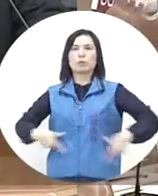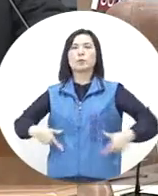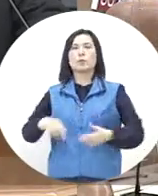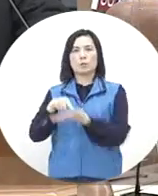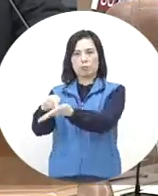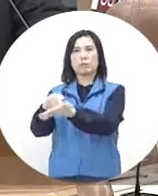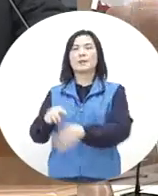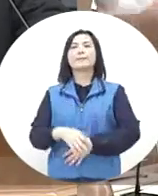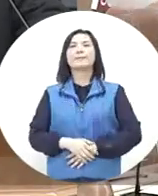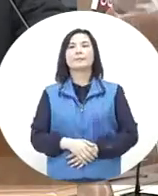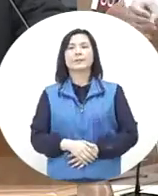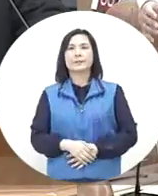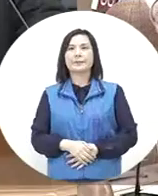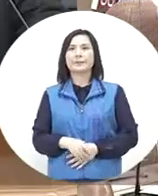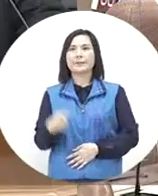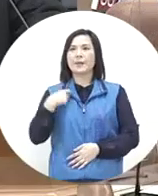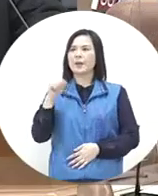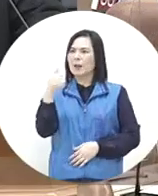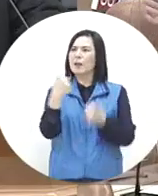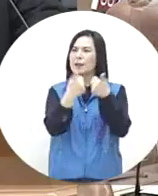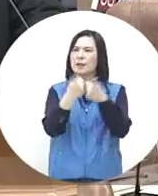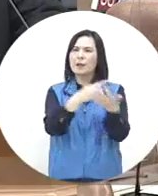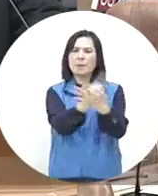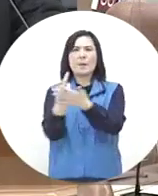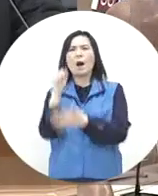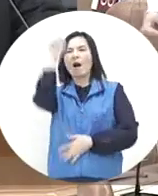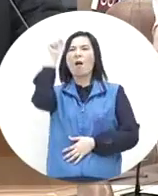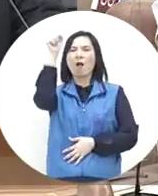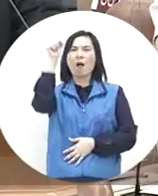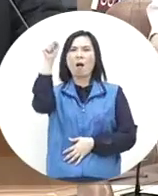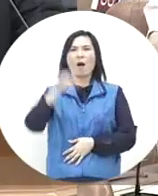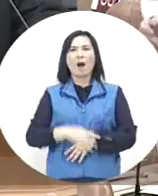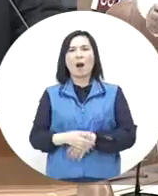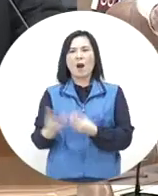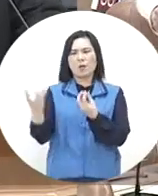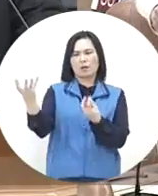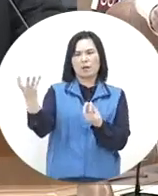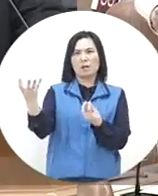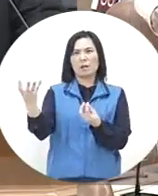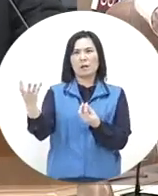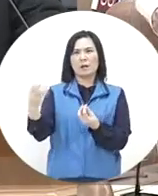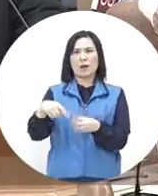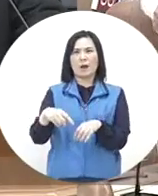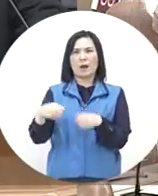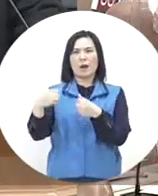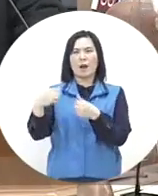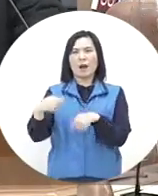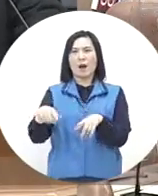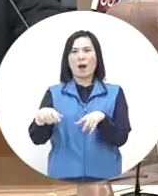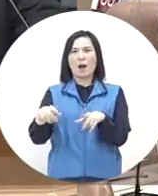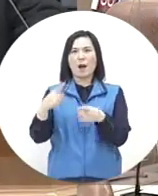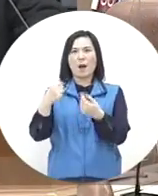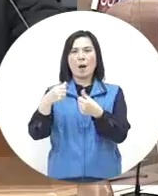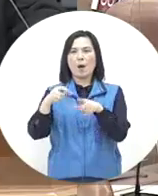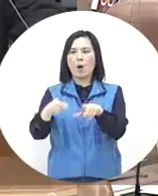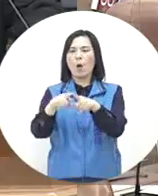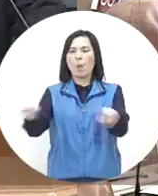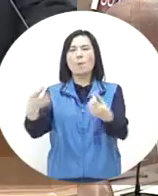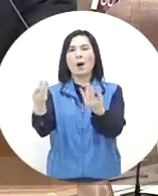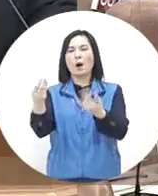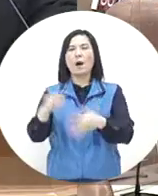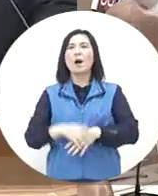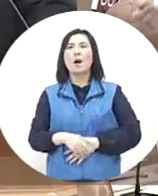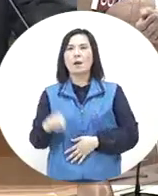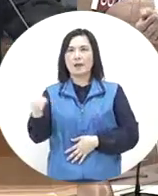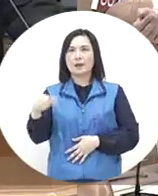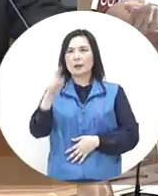脸的啦。 没有错。 你得讲议会，大家拢会抗议啊，大家拢干嘛？这比例分配不合， 这个可以。 对，我们希望跟台北市能够有